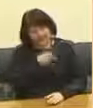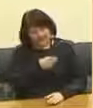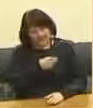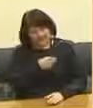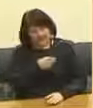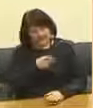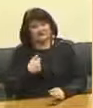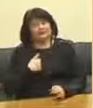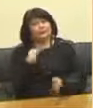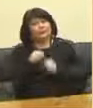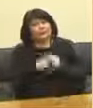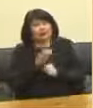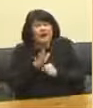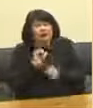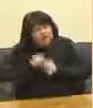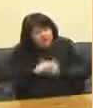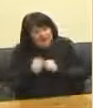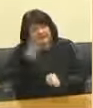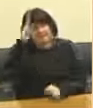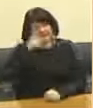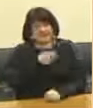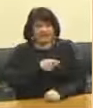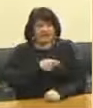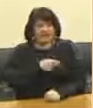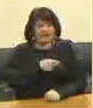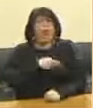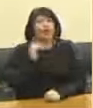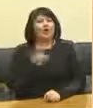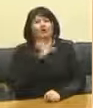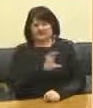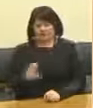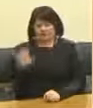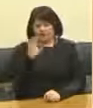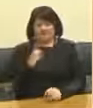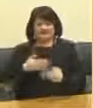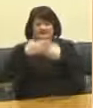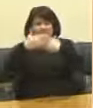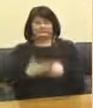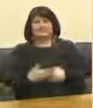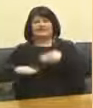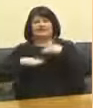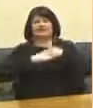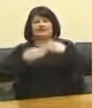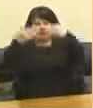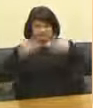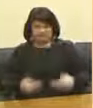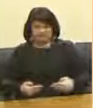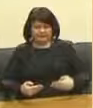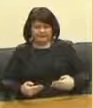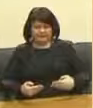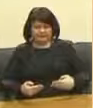να προσπαθήσουμε τουλάχιστον, όσες χώρες έκλεισαν τα σύνορα, να χάσουν